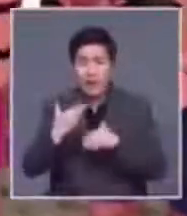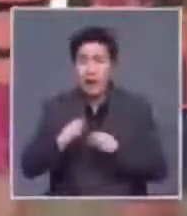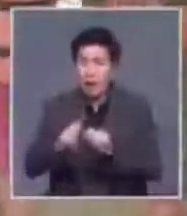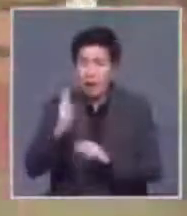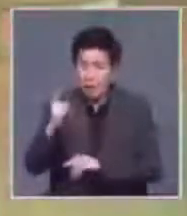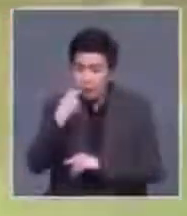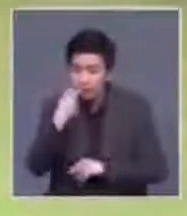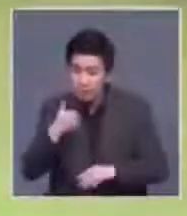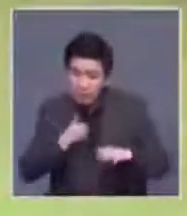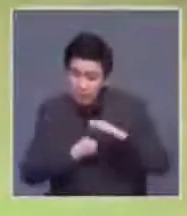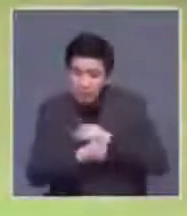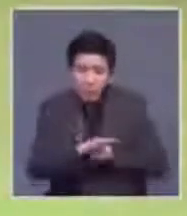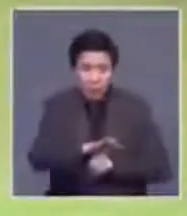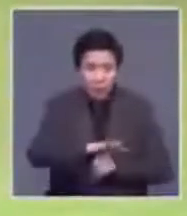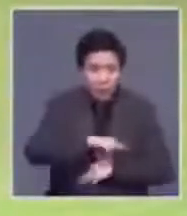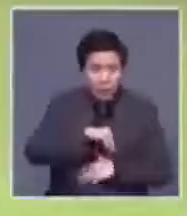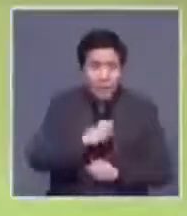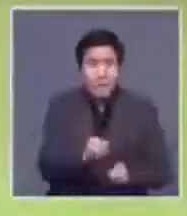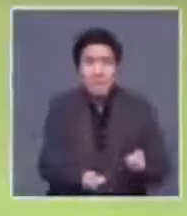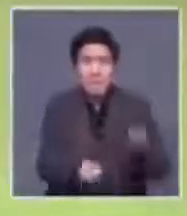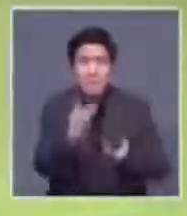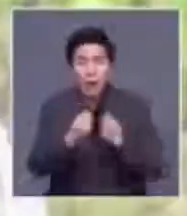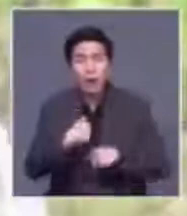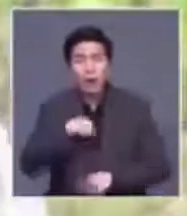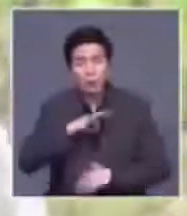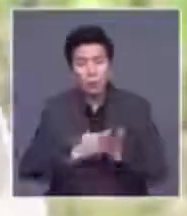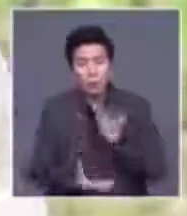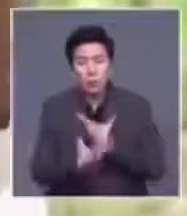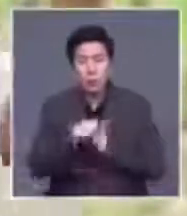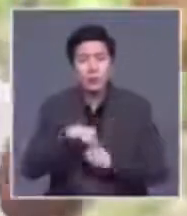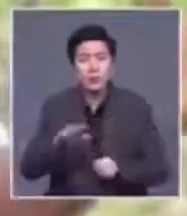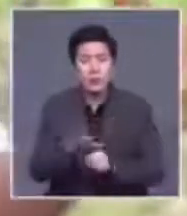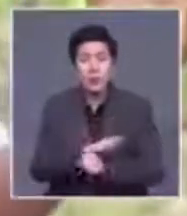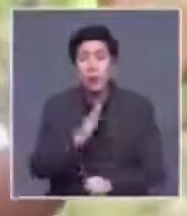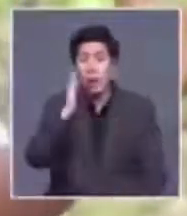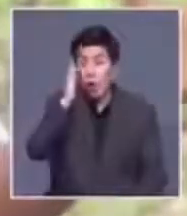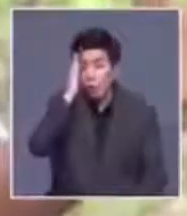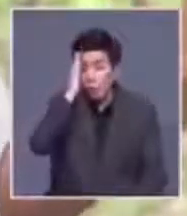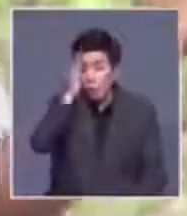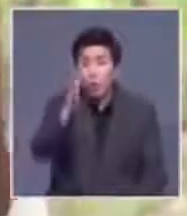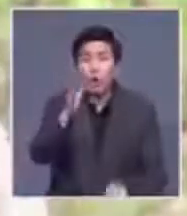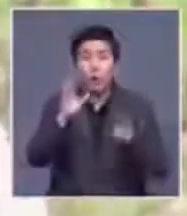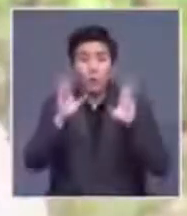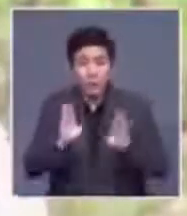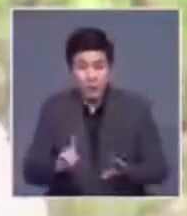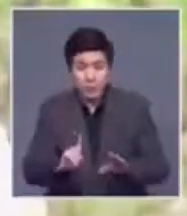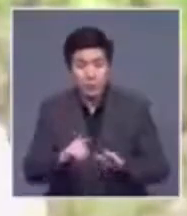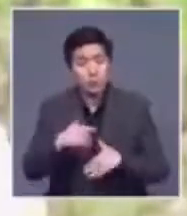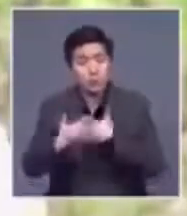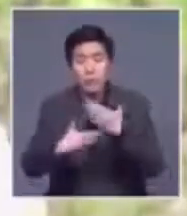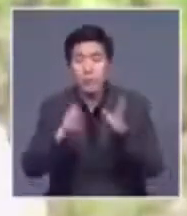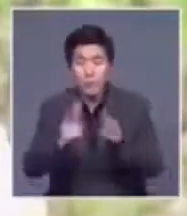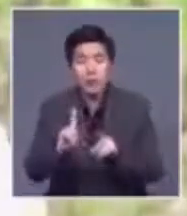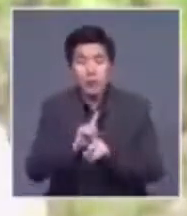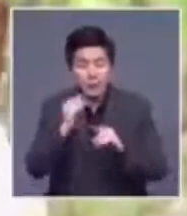ได้สัมผัสกลิ่นอายของป่าให้ได้มากที่สุดไม่ว่าอนาคตมันจะมีอะไรมันจะบ้านเมืองจะพัฒนาในไหนก็แล้วแต่หมู่